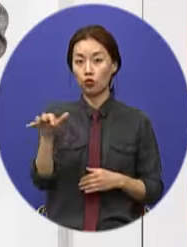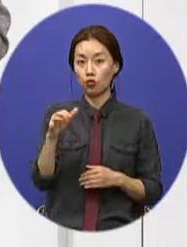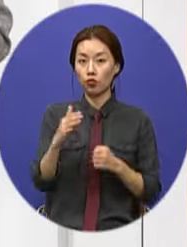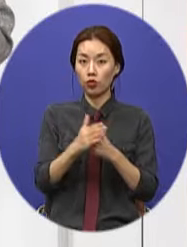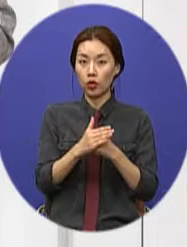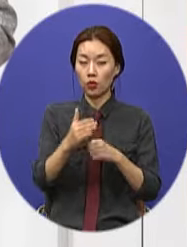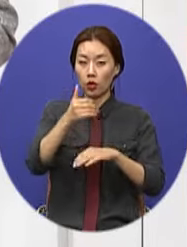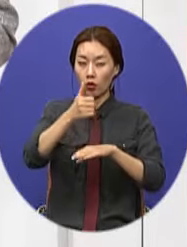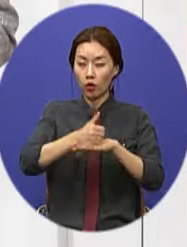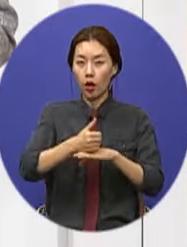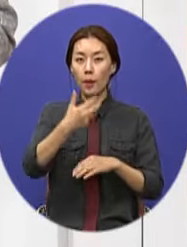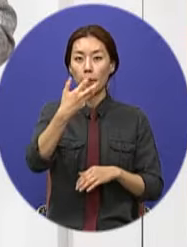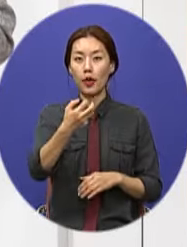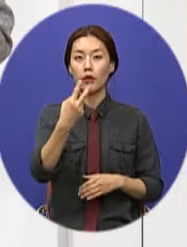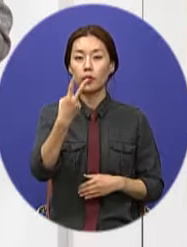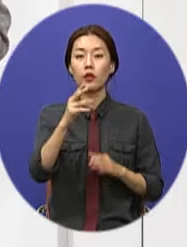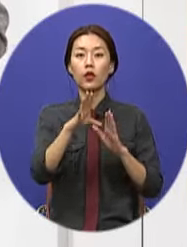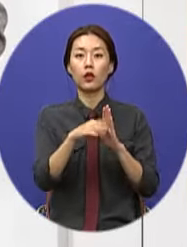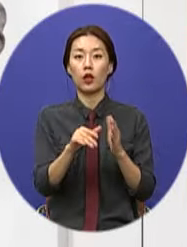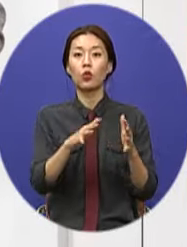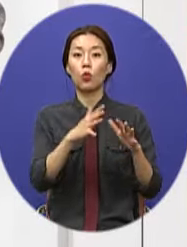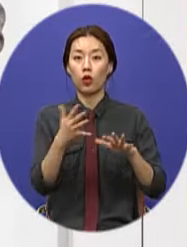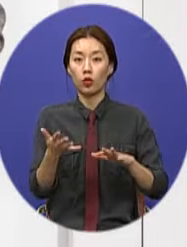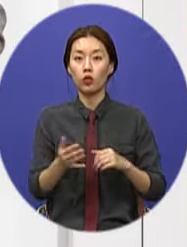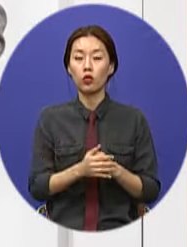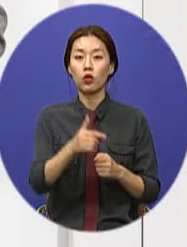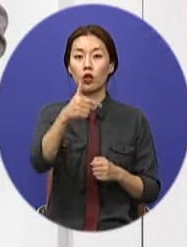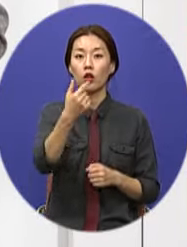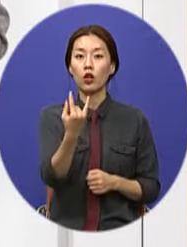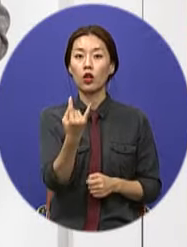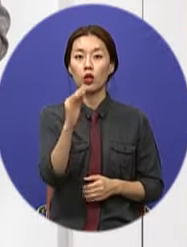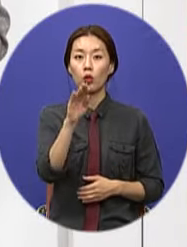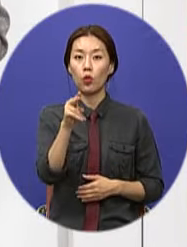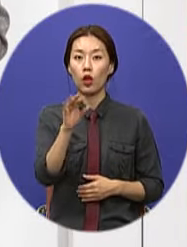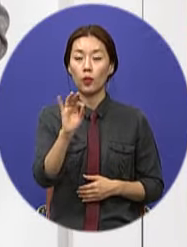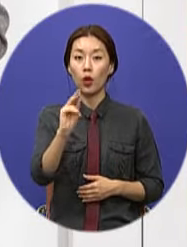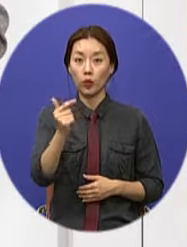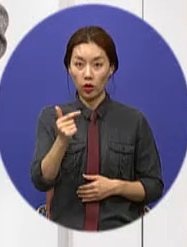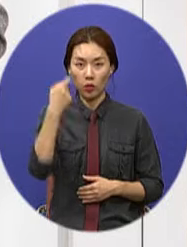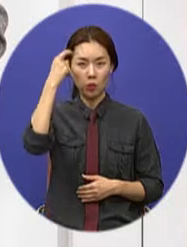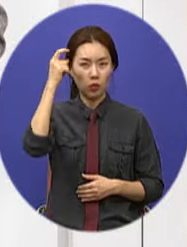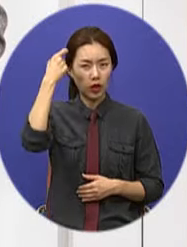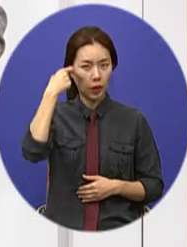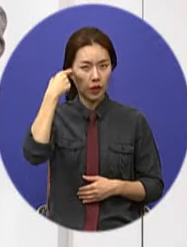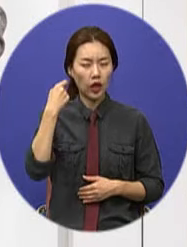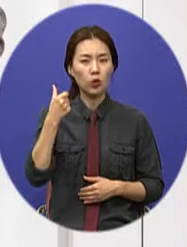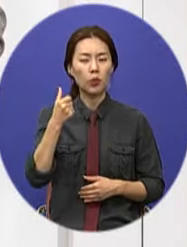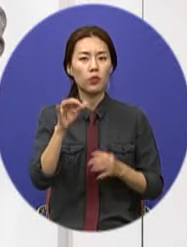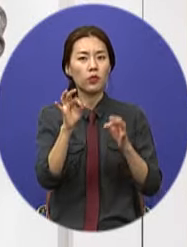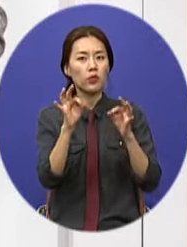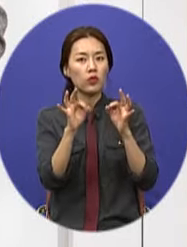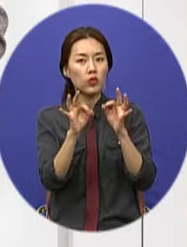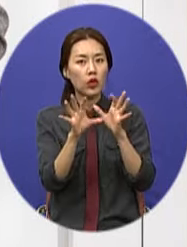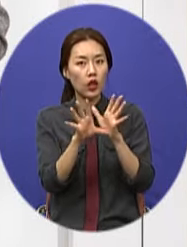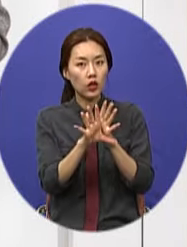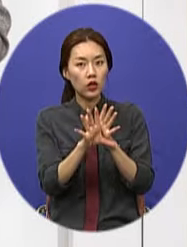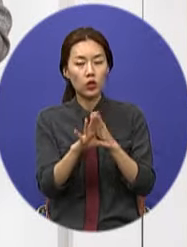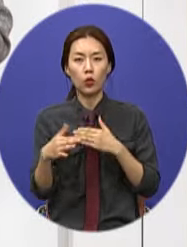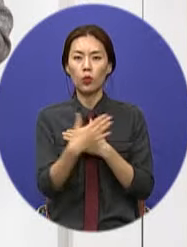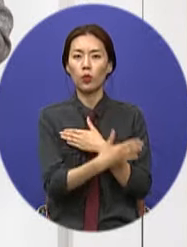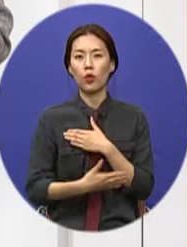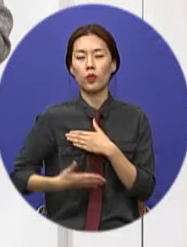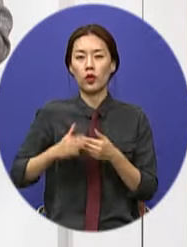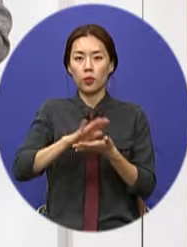82세에 돌아가셨어요. 이 뇌병변이라는 게 자꾸 예. 감각이 무뎌가고. 예, 예. 몸이 자꾸 변형이